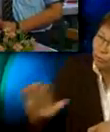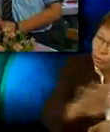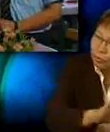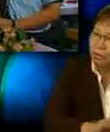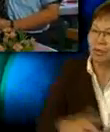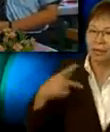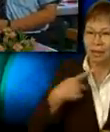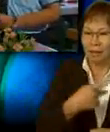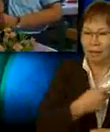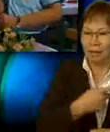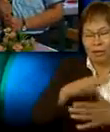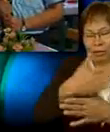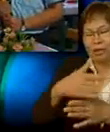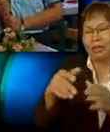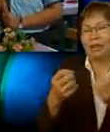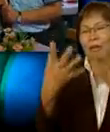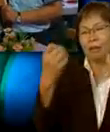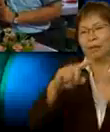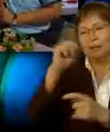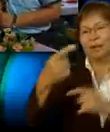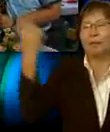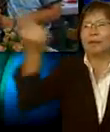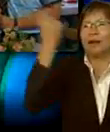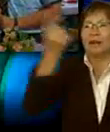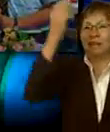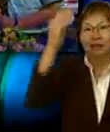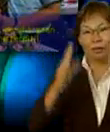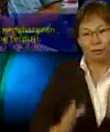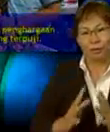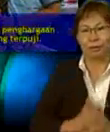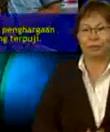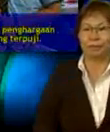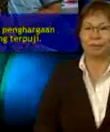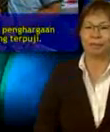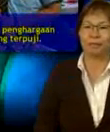eh? Ni kami kongsi ramai-ramai. Saja nak meraihkan cikgu.